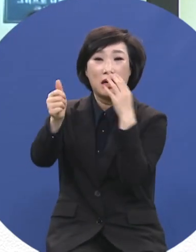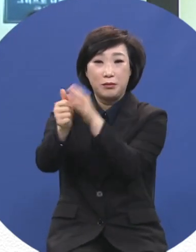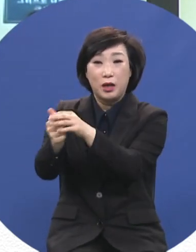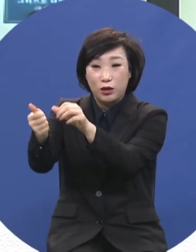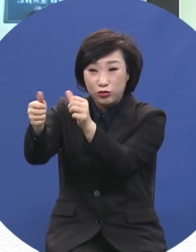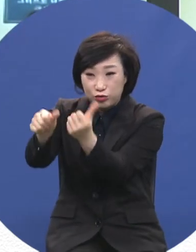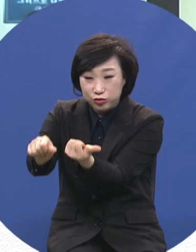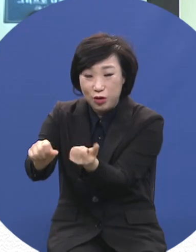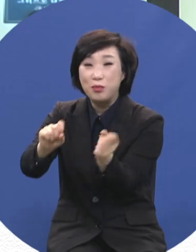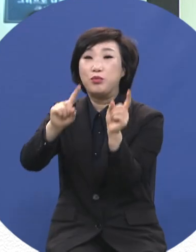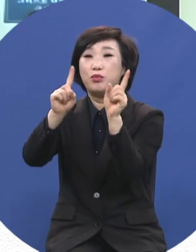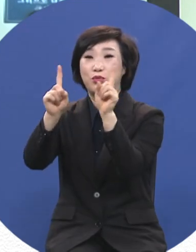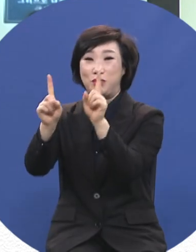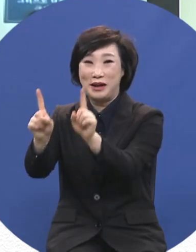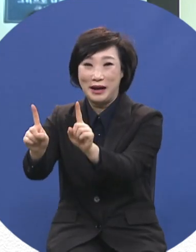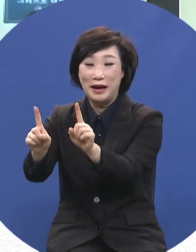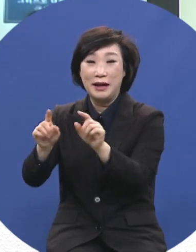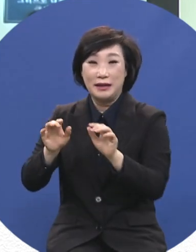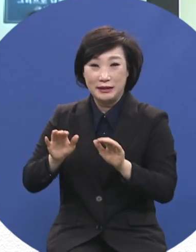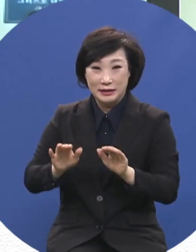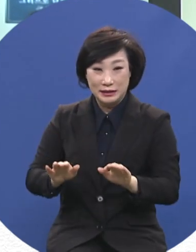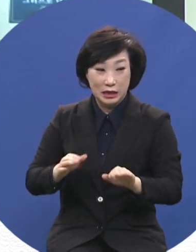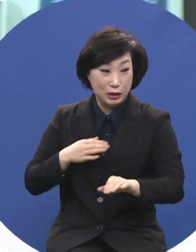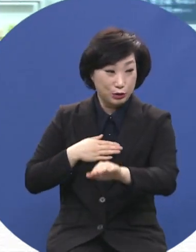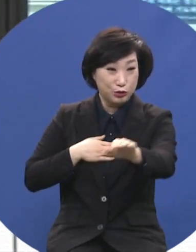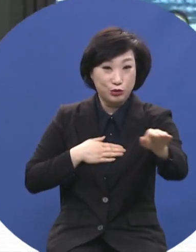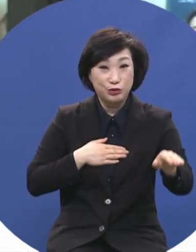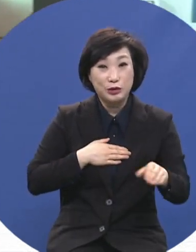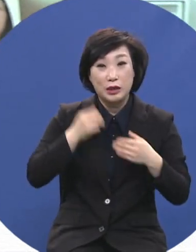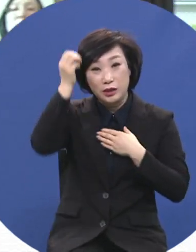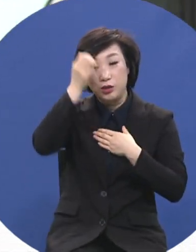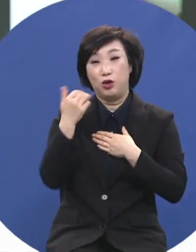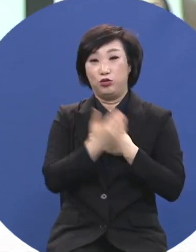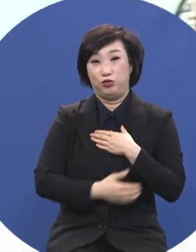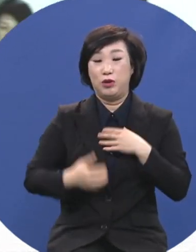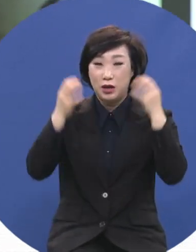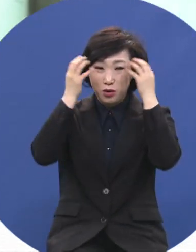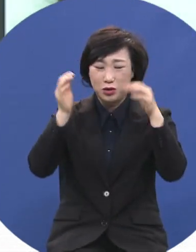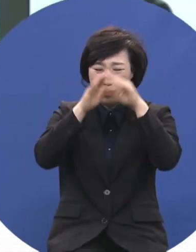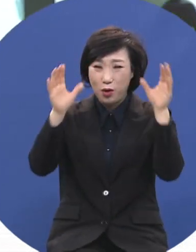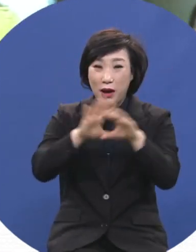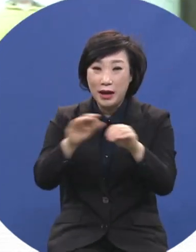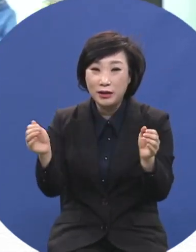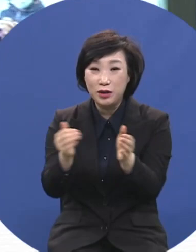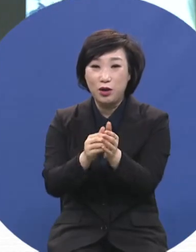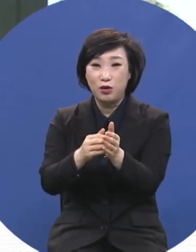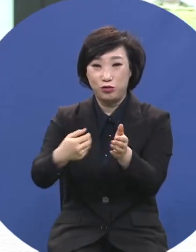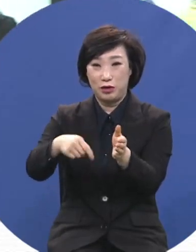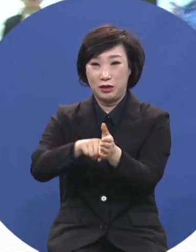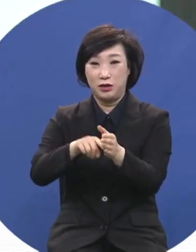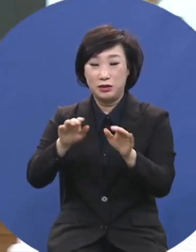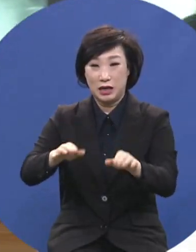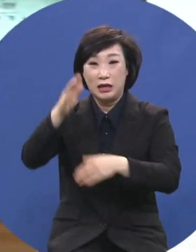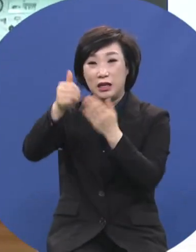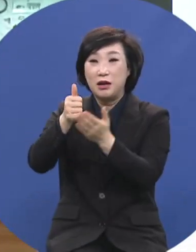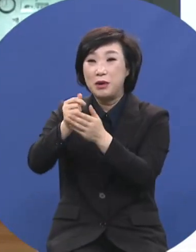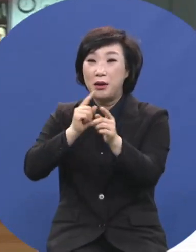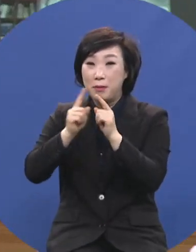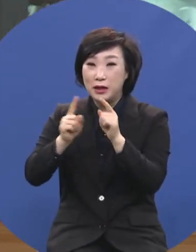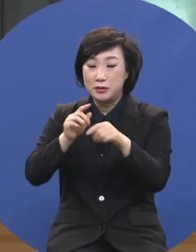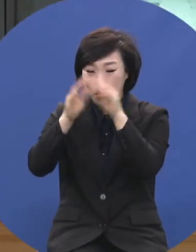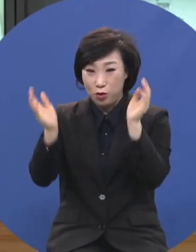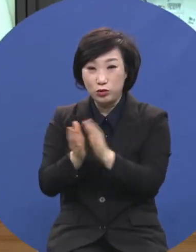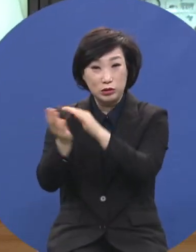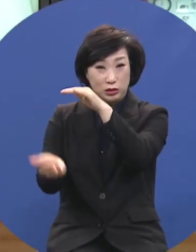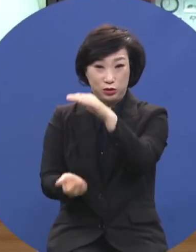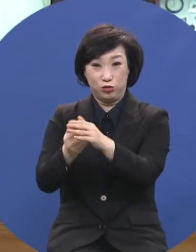죽어서 부활하셔서 우리 영육간의 고통을 무효시키기 위해서 하나님이 하신 말씀을